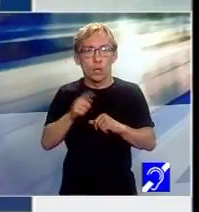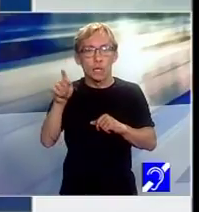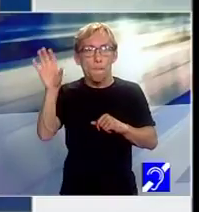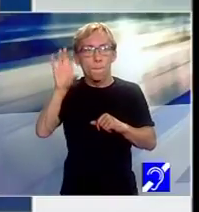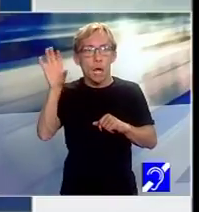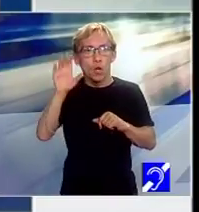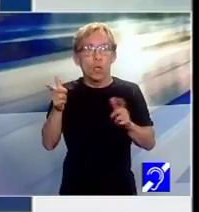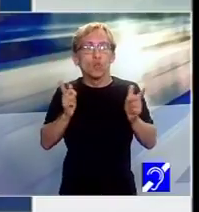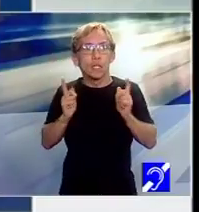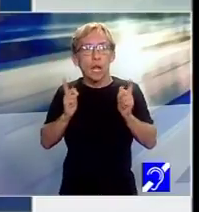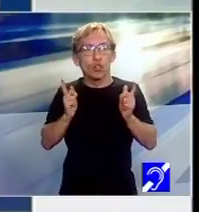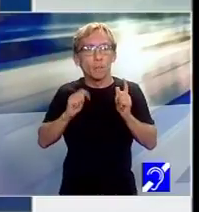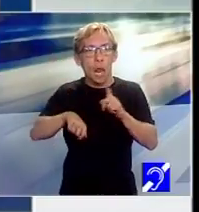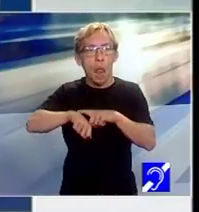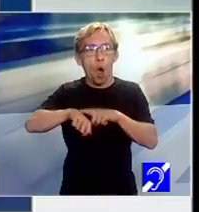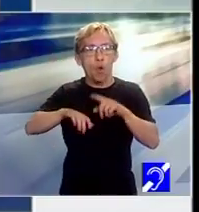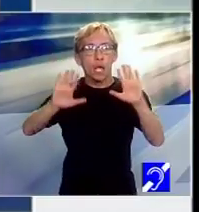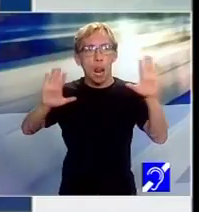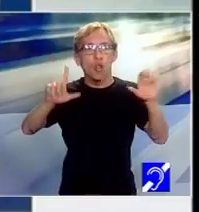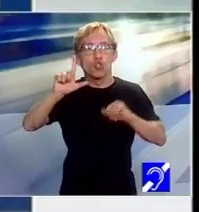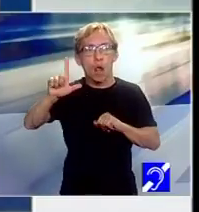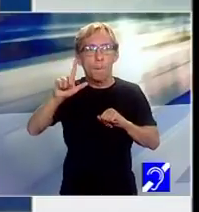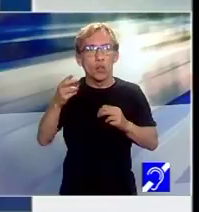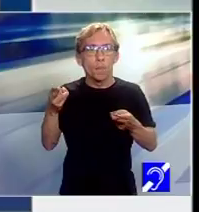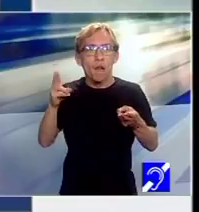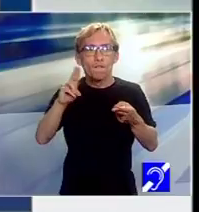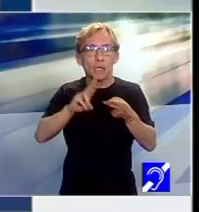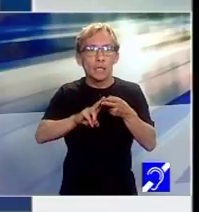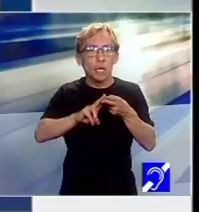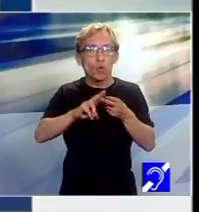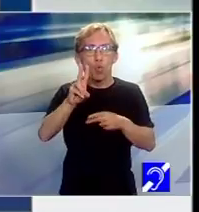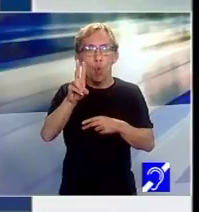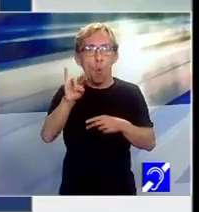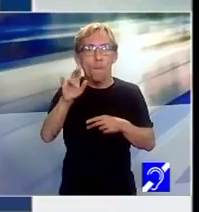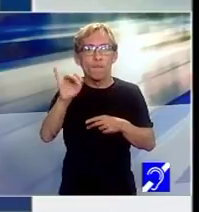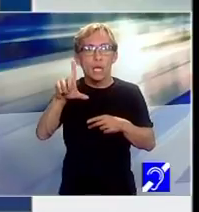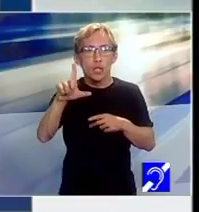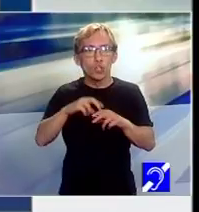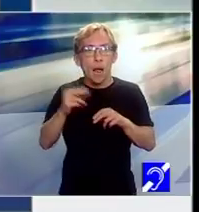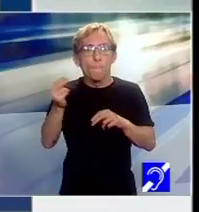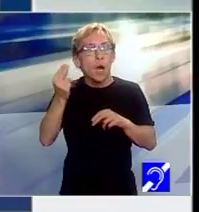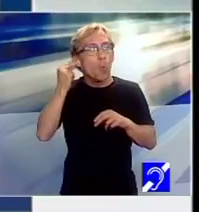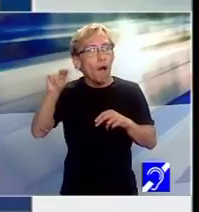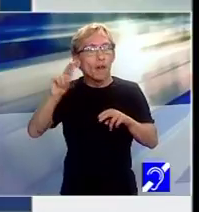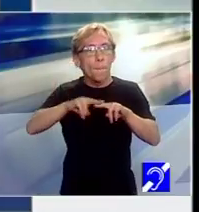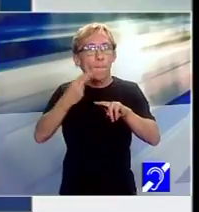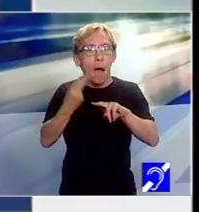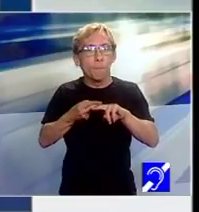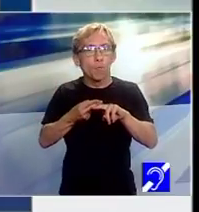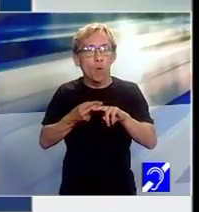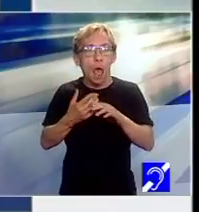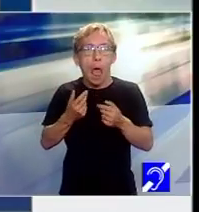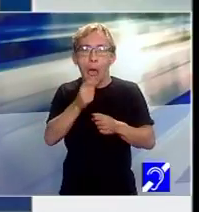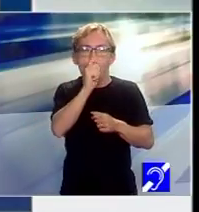Mânășturi, sunteți așteptați de la ora 17 pentru a vă întâlni cu Virgil Ianțu, pentru a afla mai multe despre emisiunea Câștigă